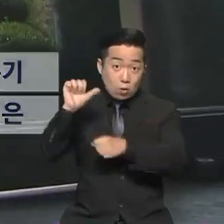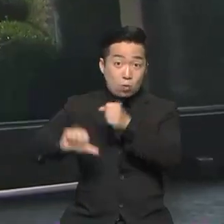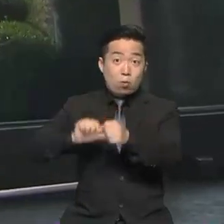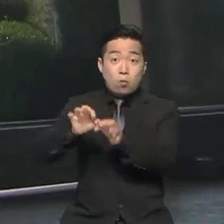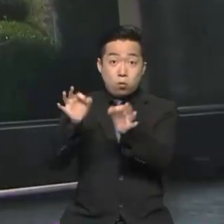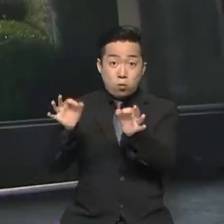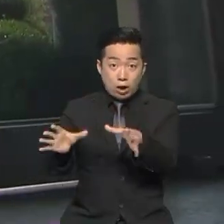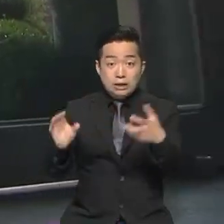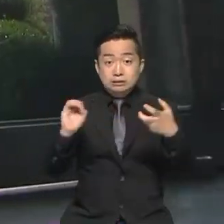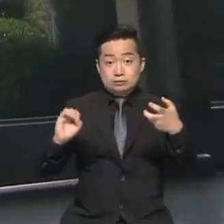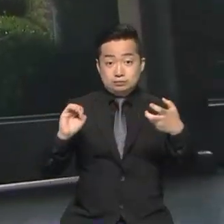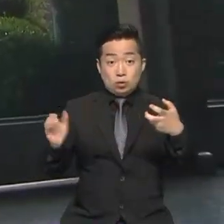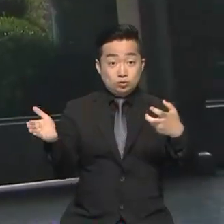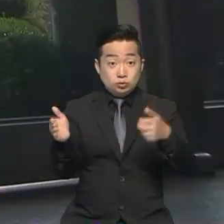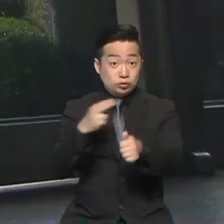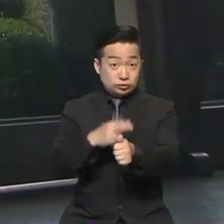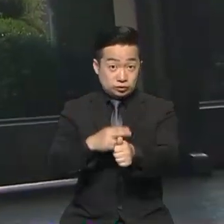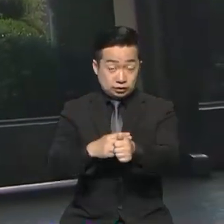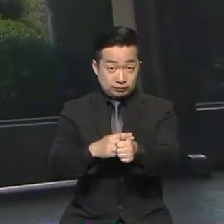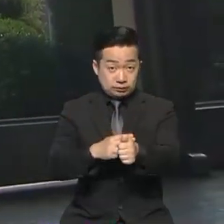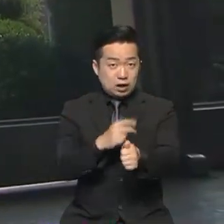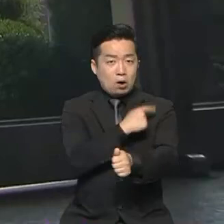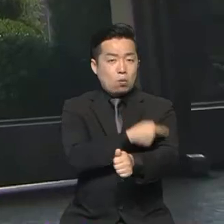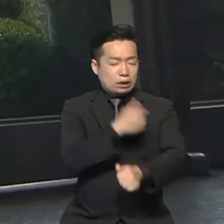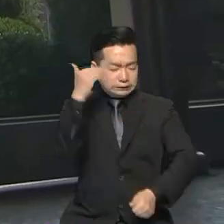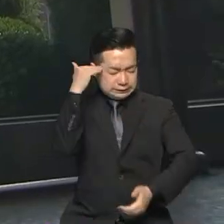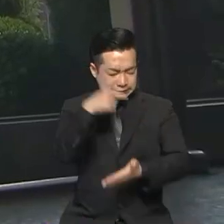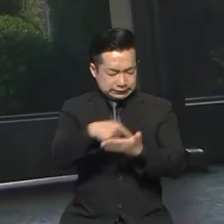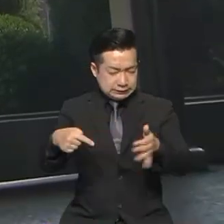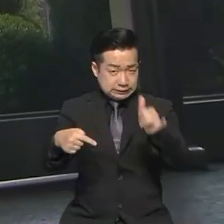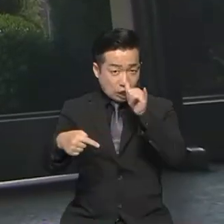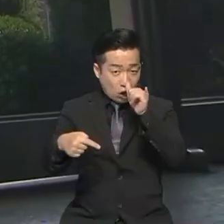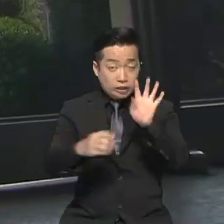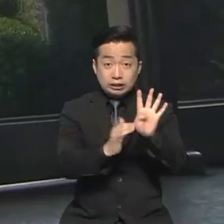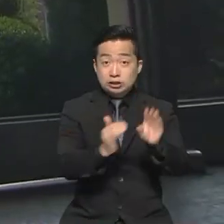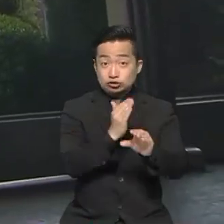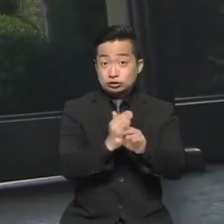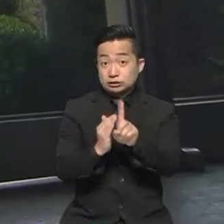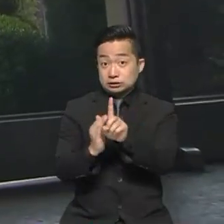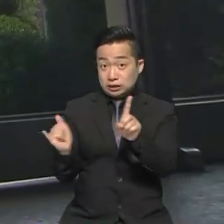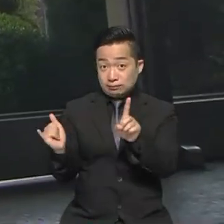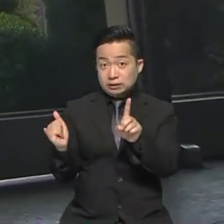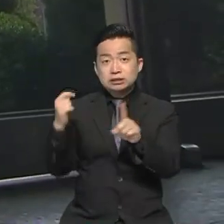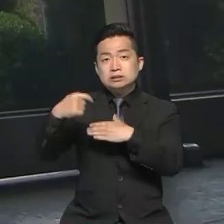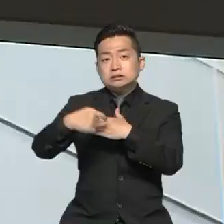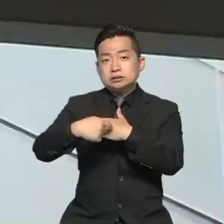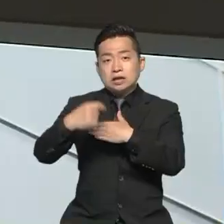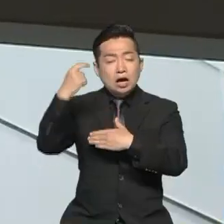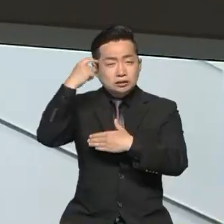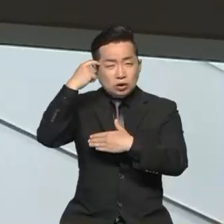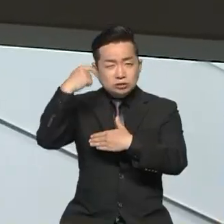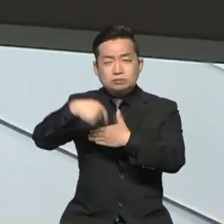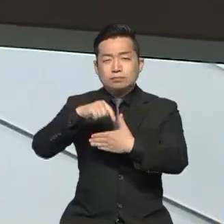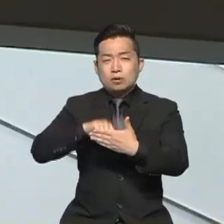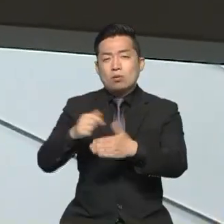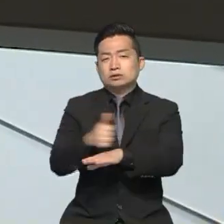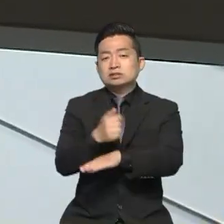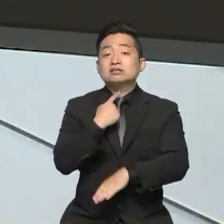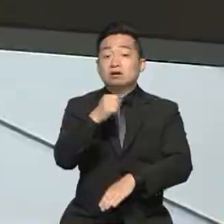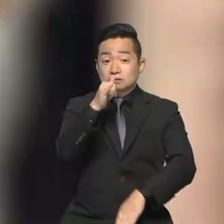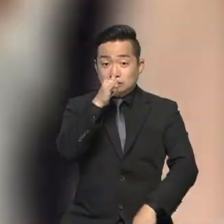사이 70% 이상의 교사들이 교권 침해를 당했고 4명 중 1명은 정신과 치료까지 받은 것으로